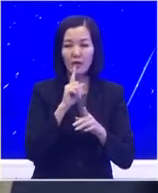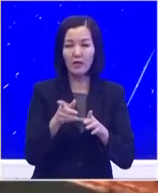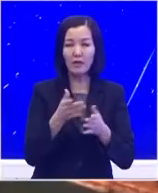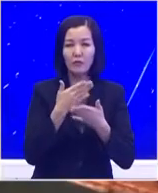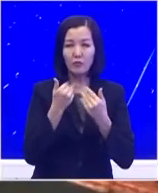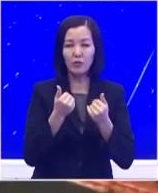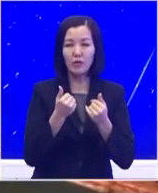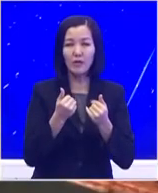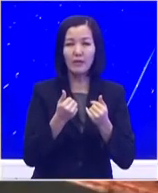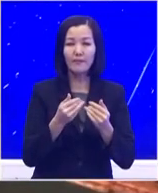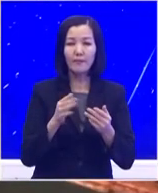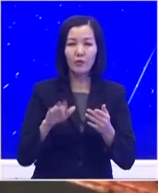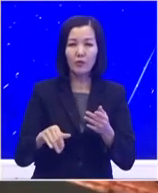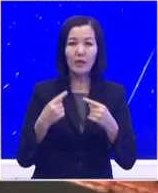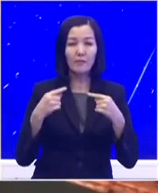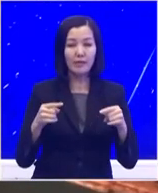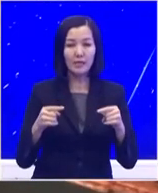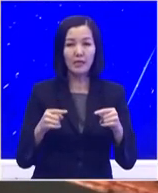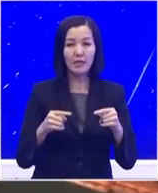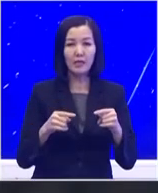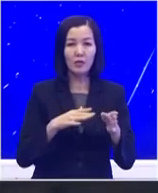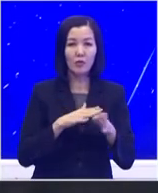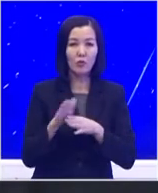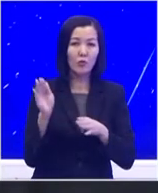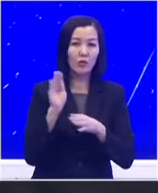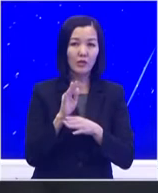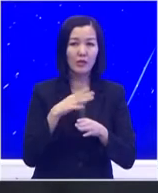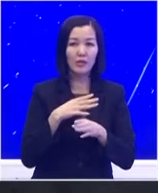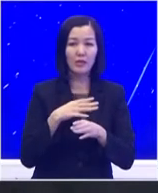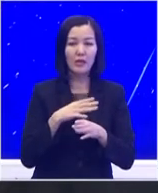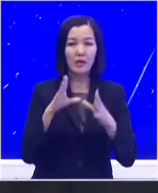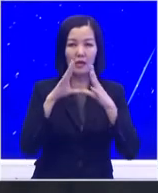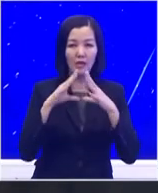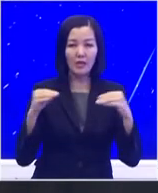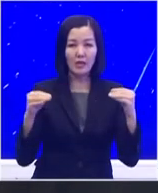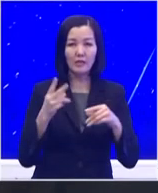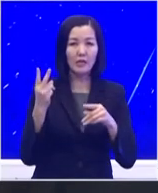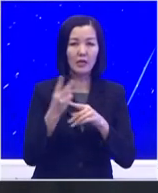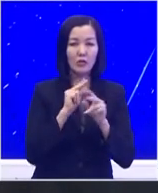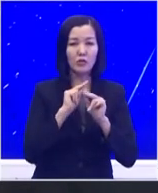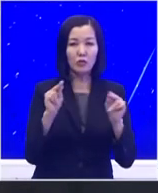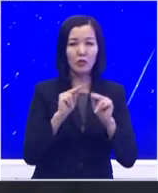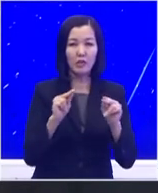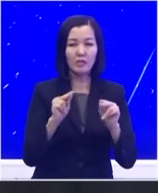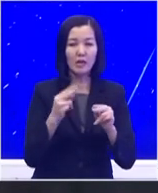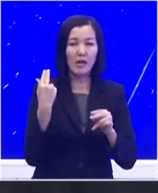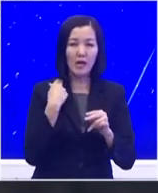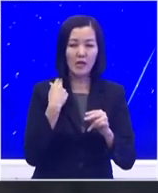бойынша аударылған, одан кейін басқа нұсқалары арқылы ол толықтырылады. Амстердамда, Голландияда екінші ұстаз философия заты